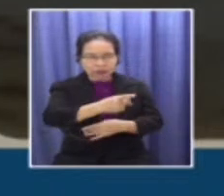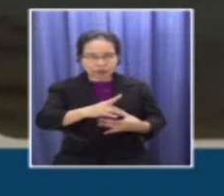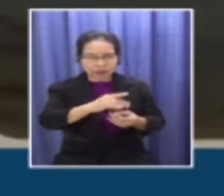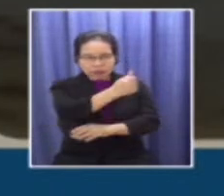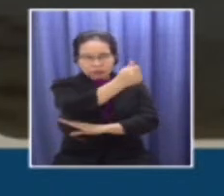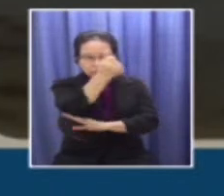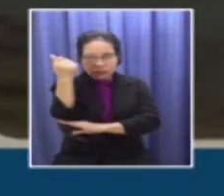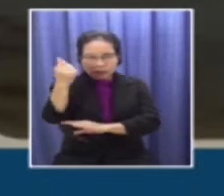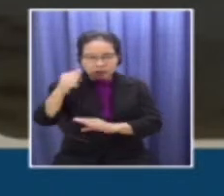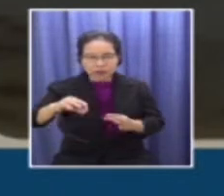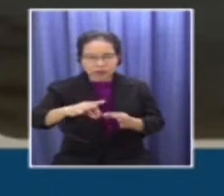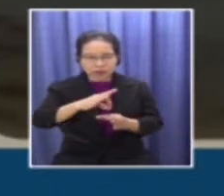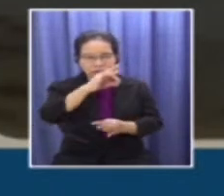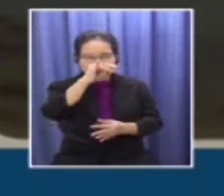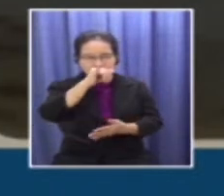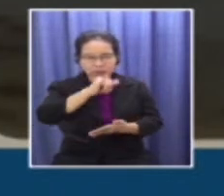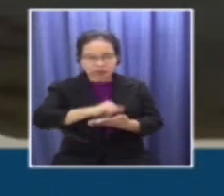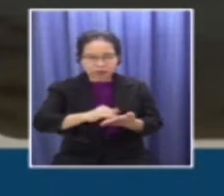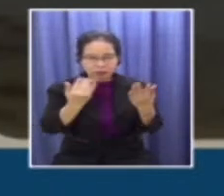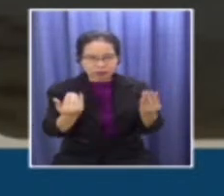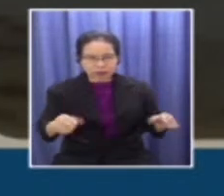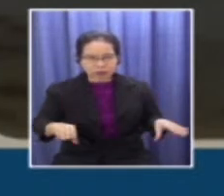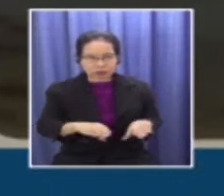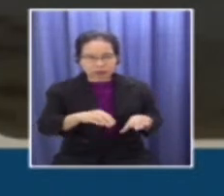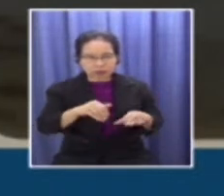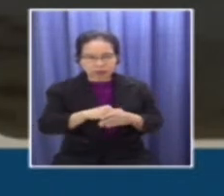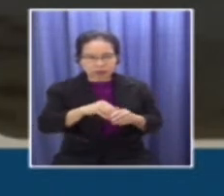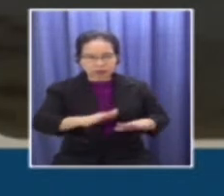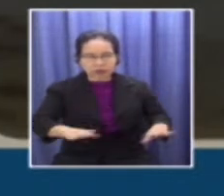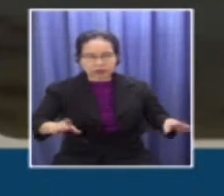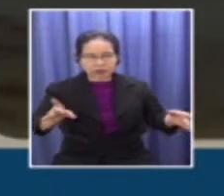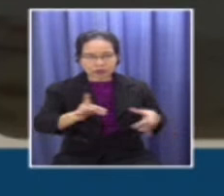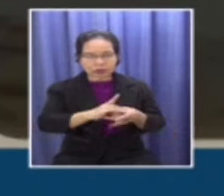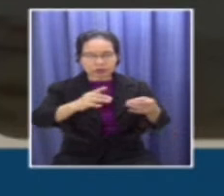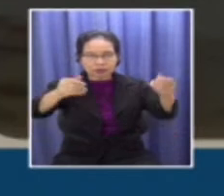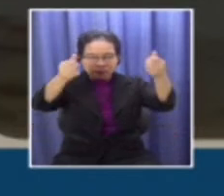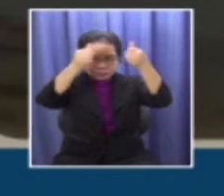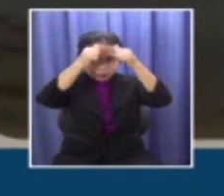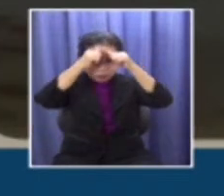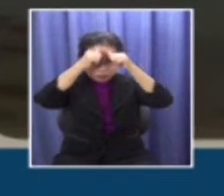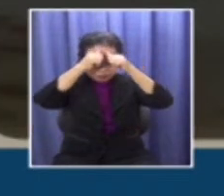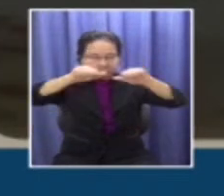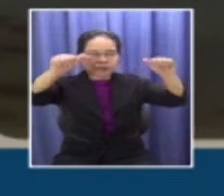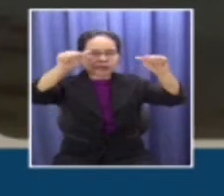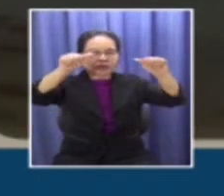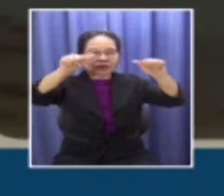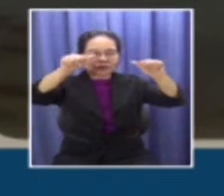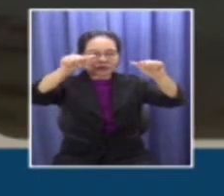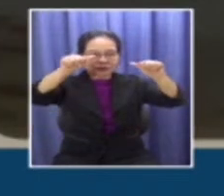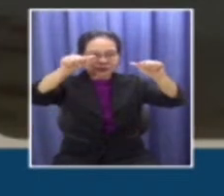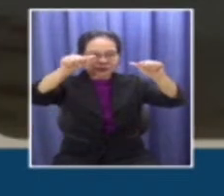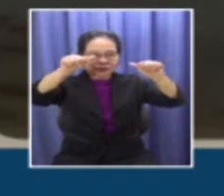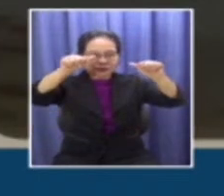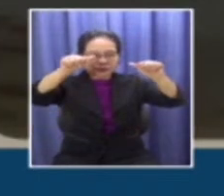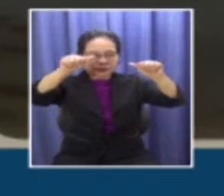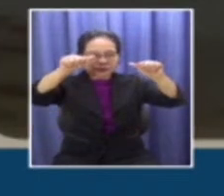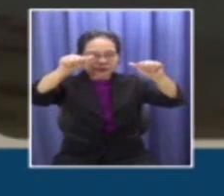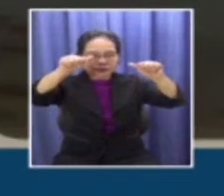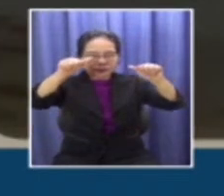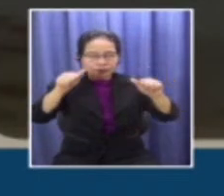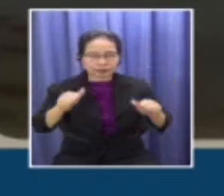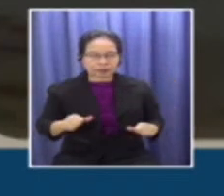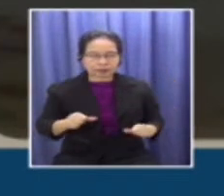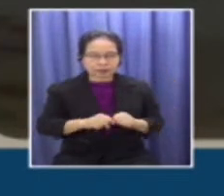ɛsɛ na kane no mo nante sɛdeɛ wiase abrabɔ teɛ na sɛdeɛ ewiem tumi no penin